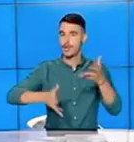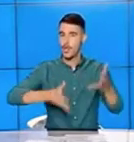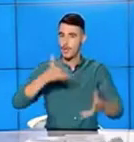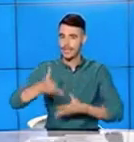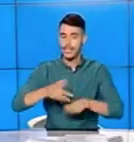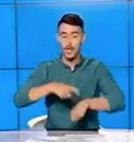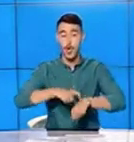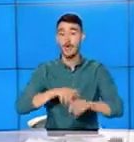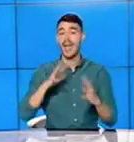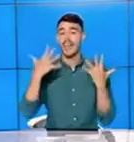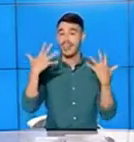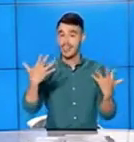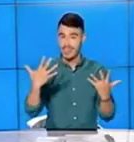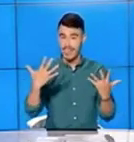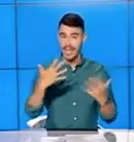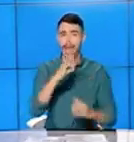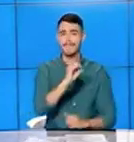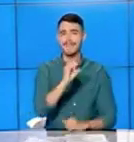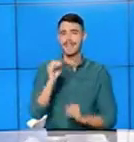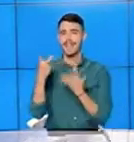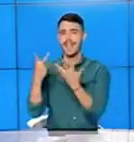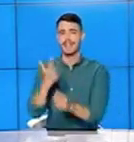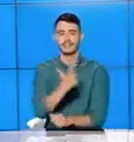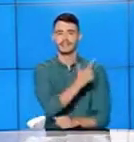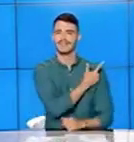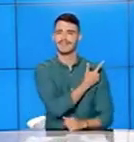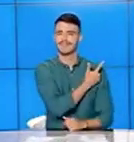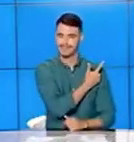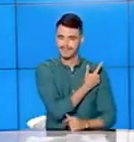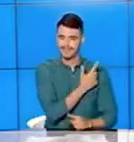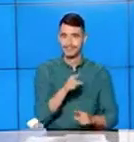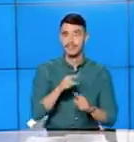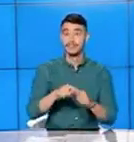στις 10 James Bond, επιχείρηση κινούμενος στόχος. Μισή ώρα μετά